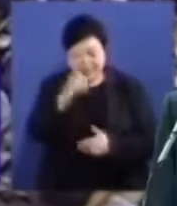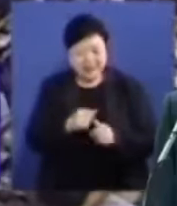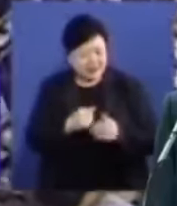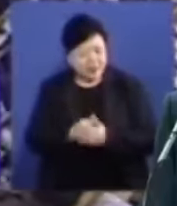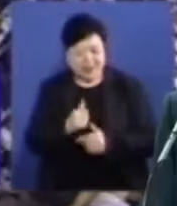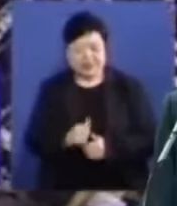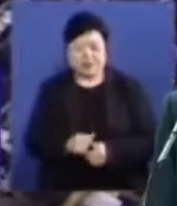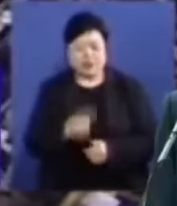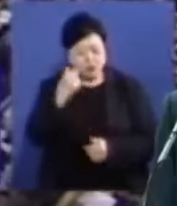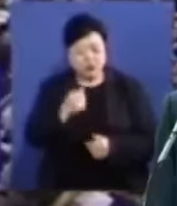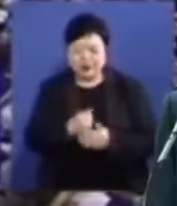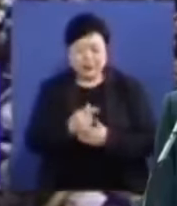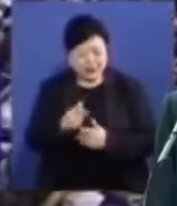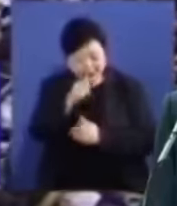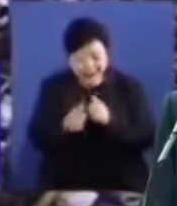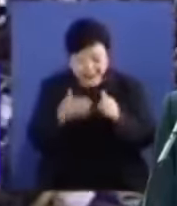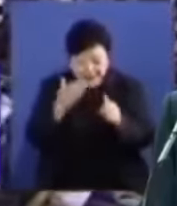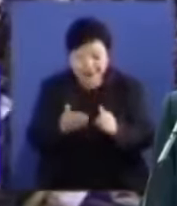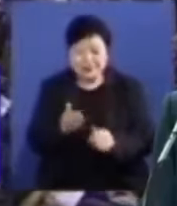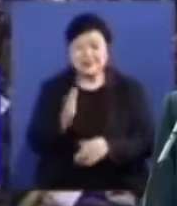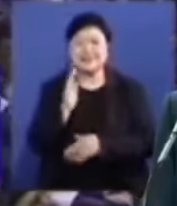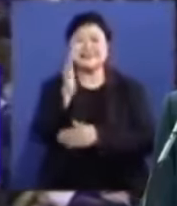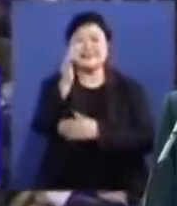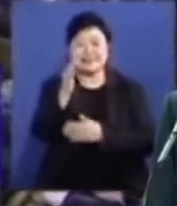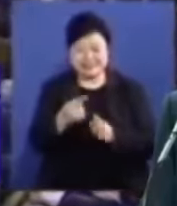아니라 그에게서 하나님이 하시는 일을